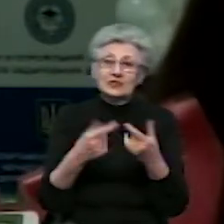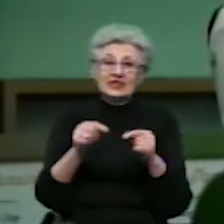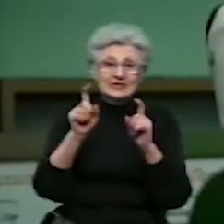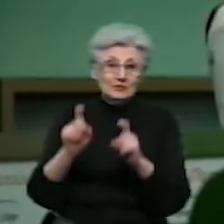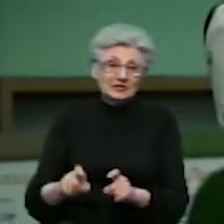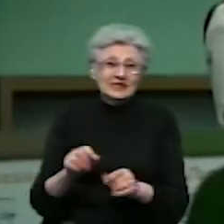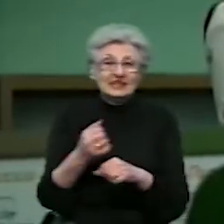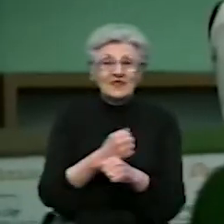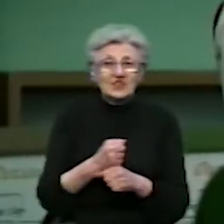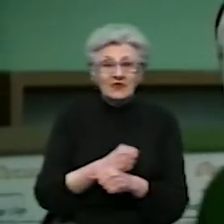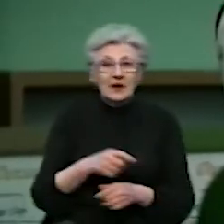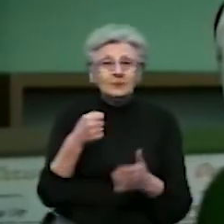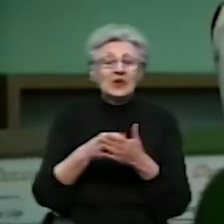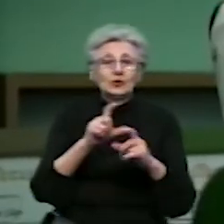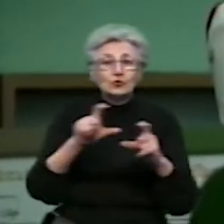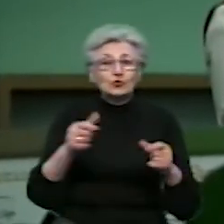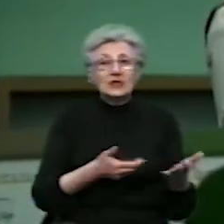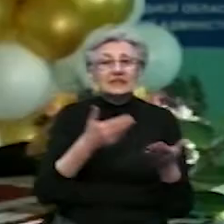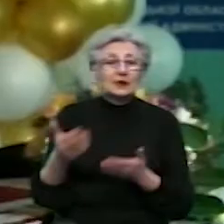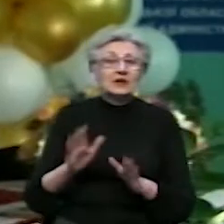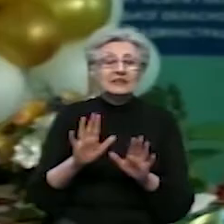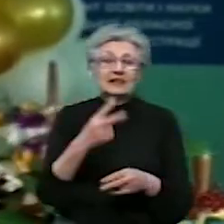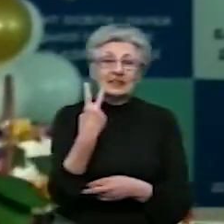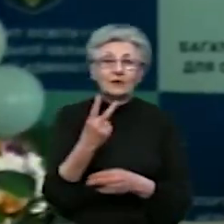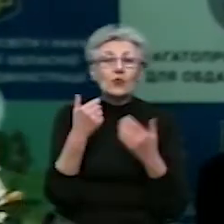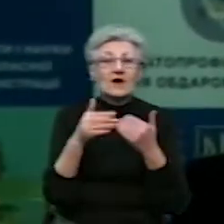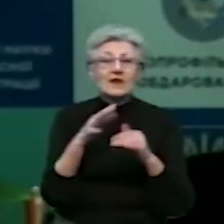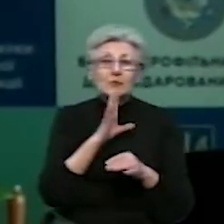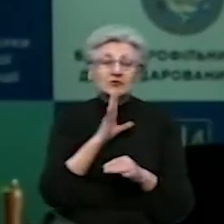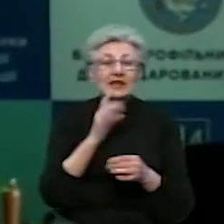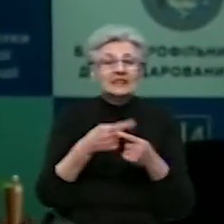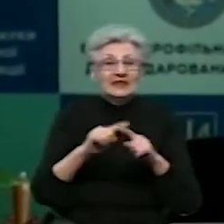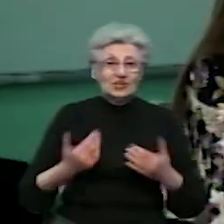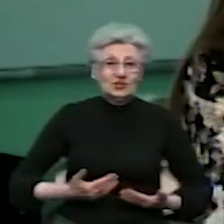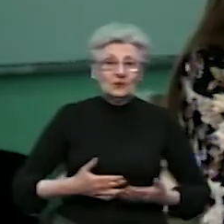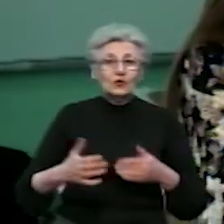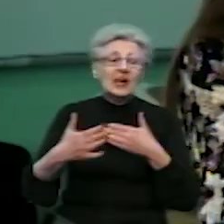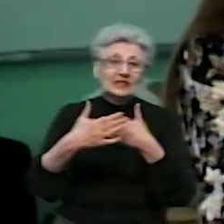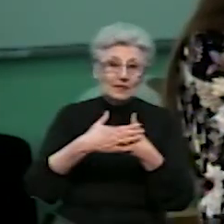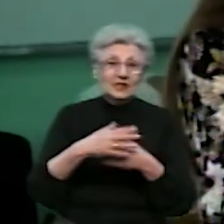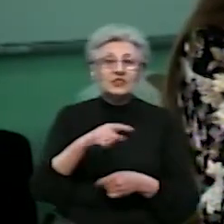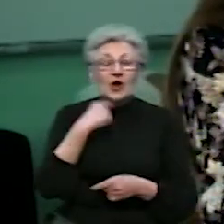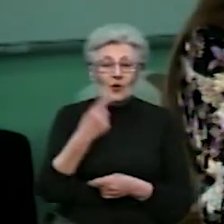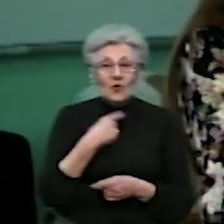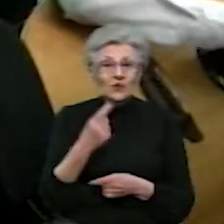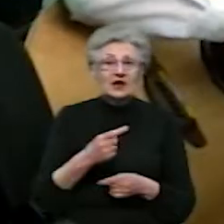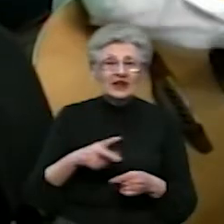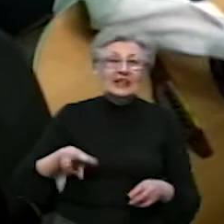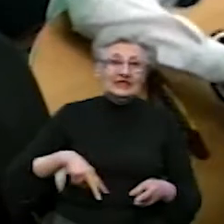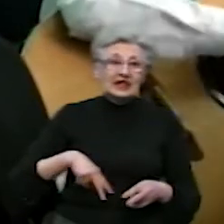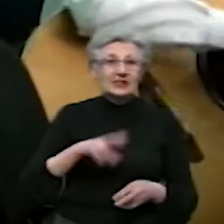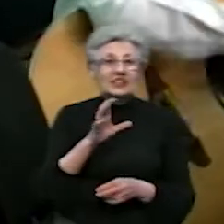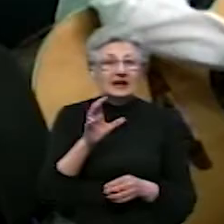кафе. До школи запросили лише двох випускниць, які живуть найближче, каже заступник директора Сергій Кізіма. Іншим